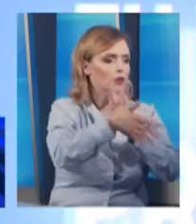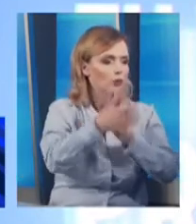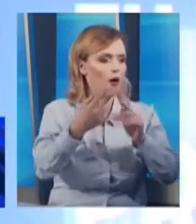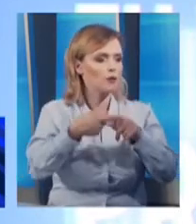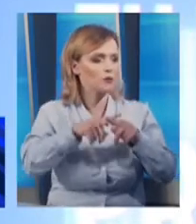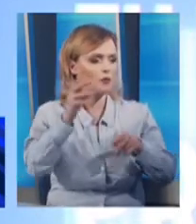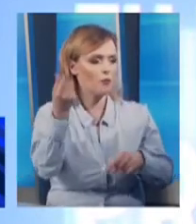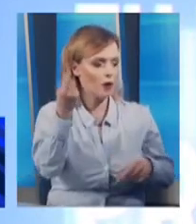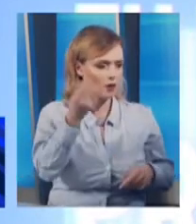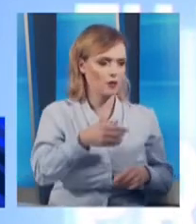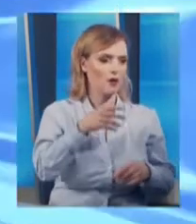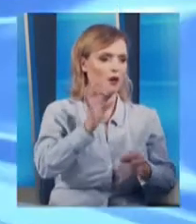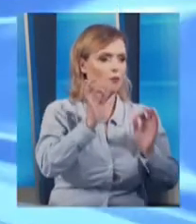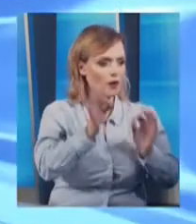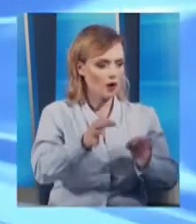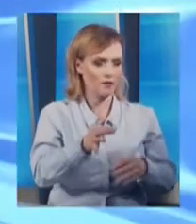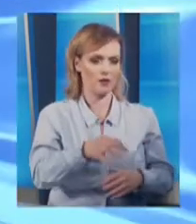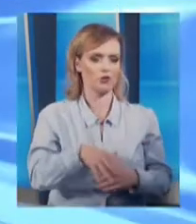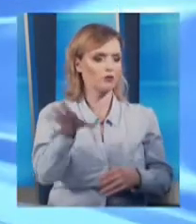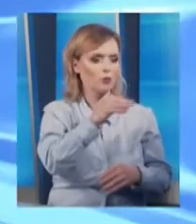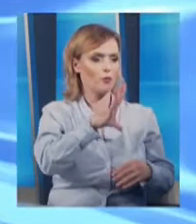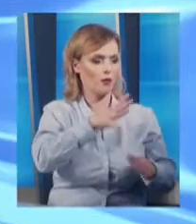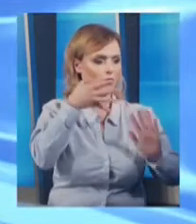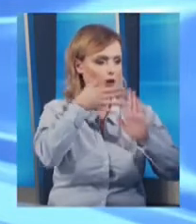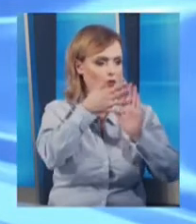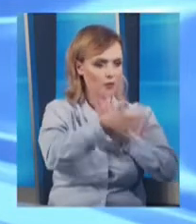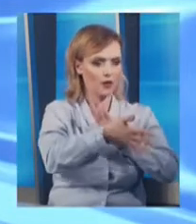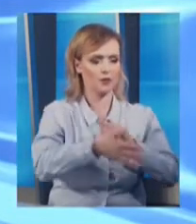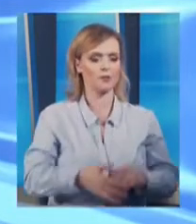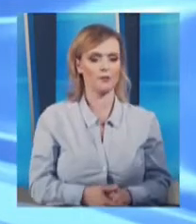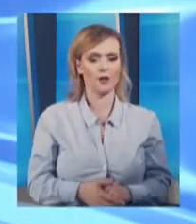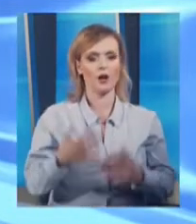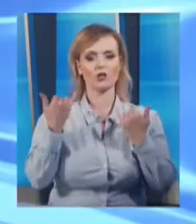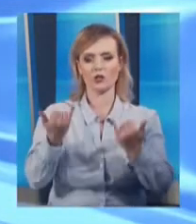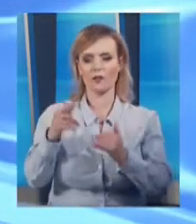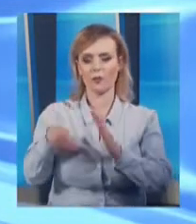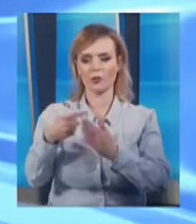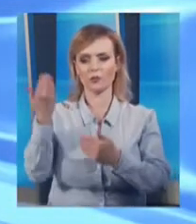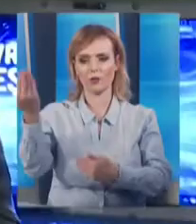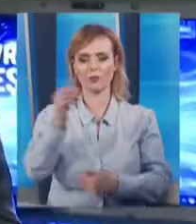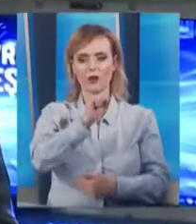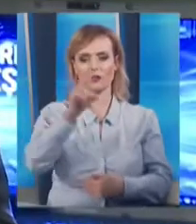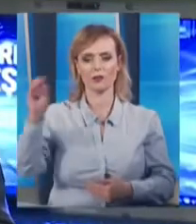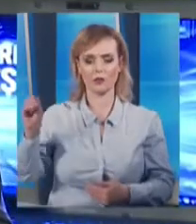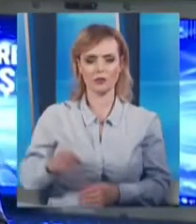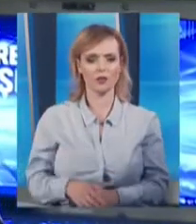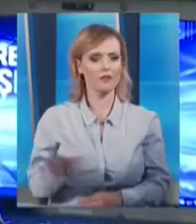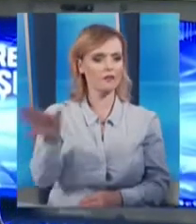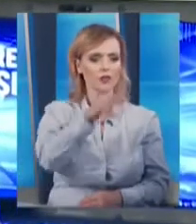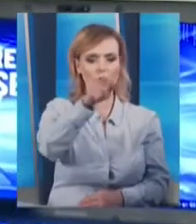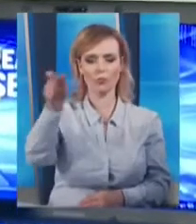pentru țara noastră. Întrebarea pentru domnul Năstase, vă rog. Domnule Năstase, toată lumea a